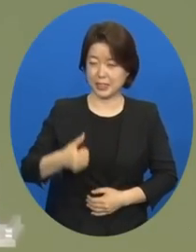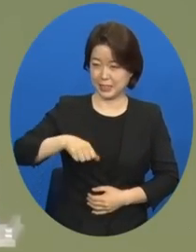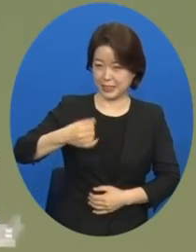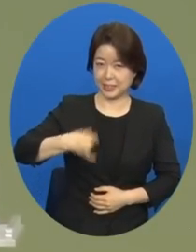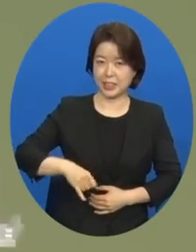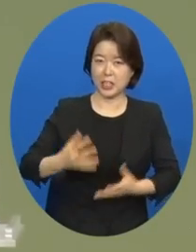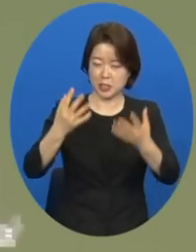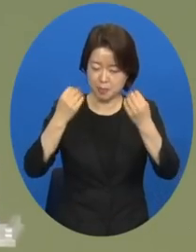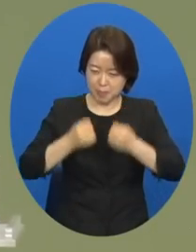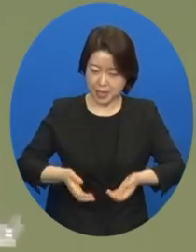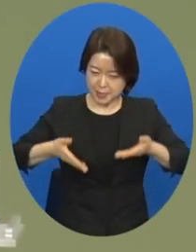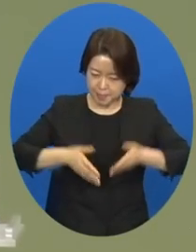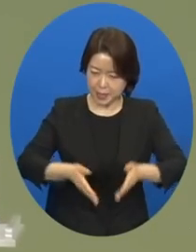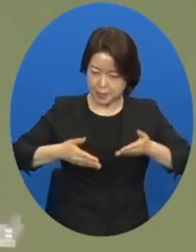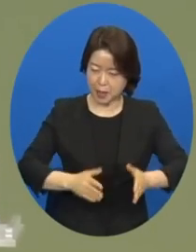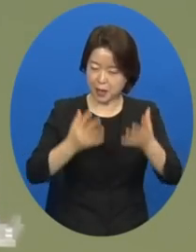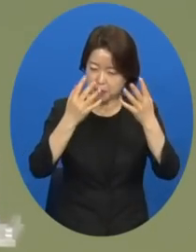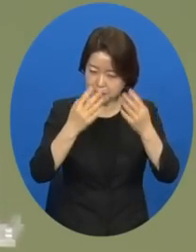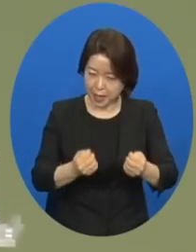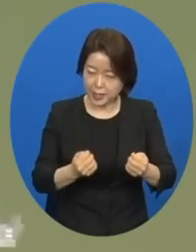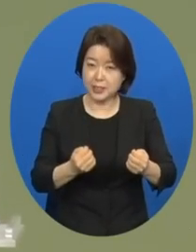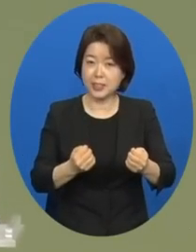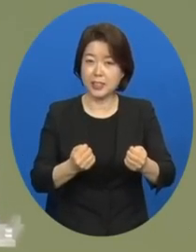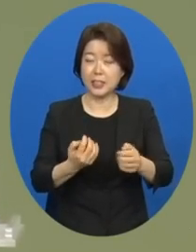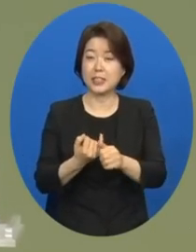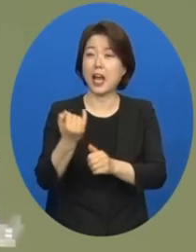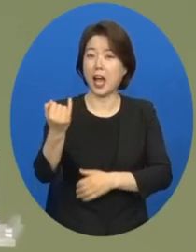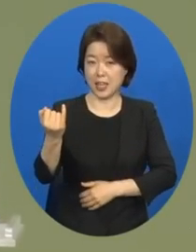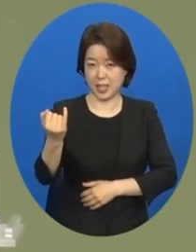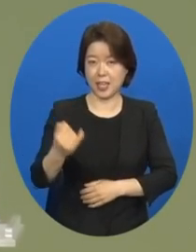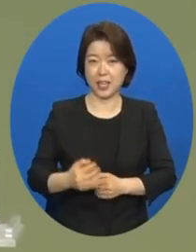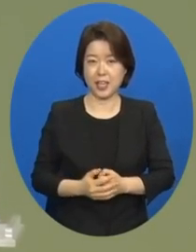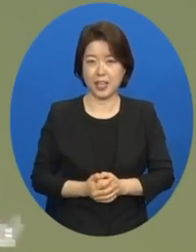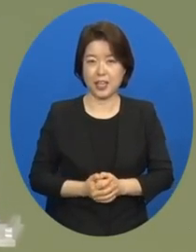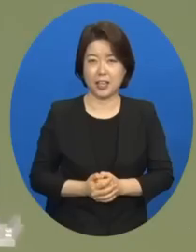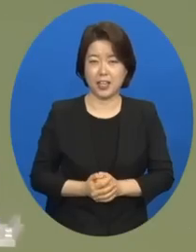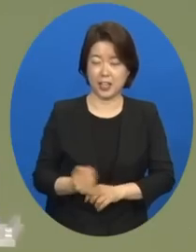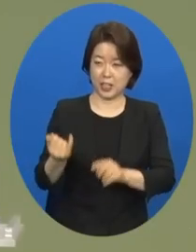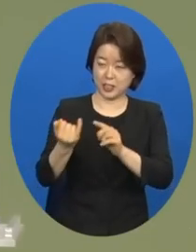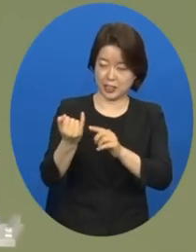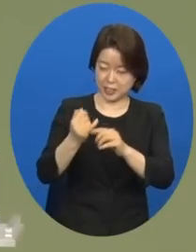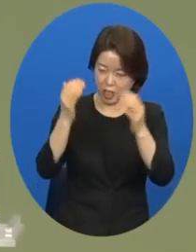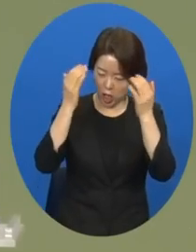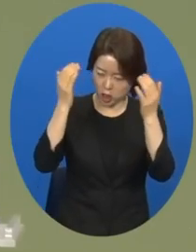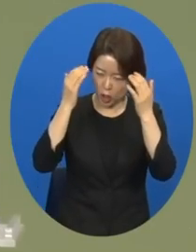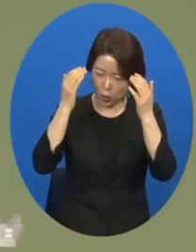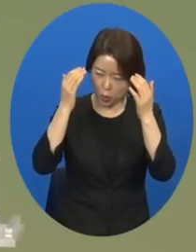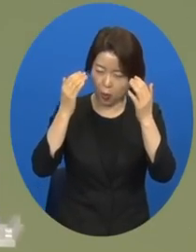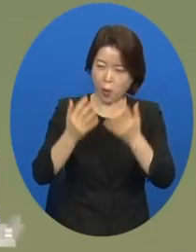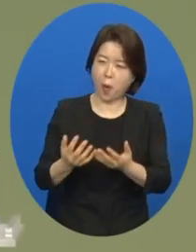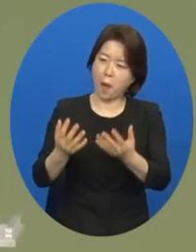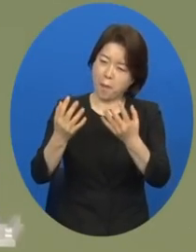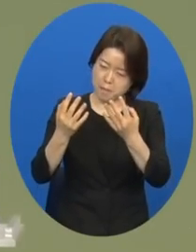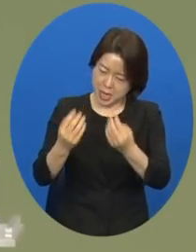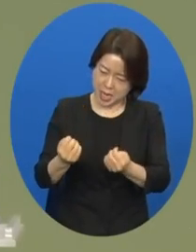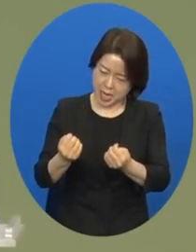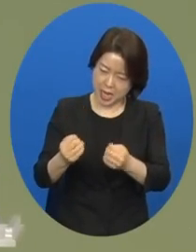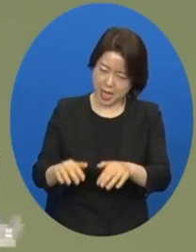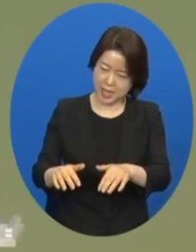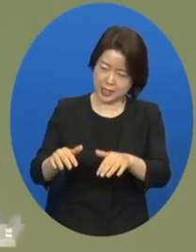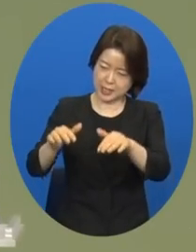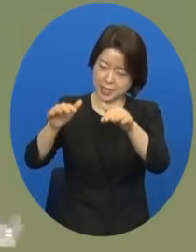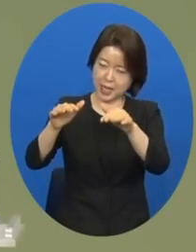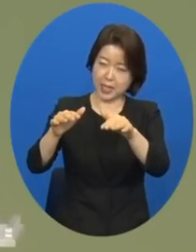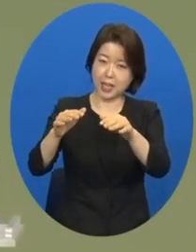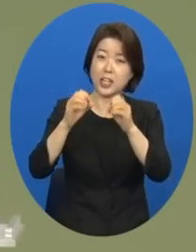많이 낳아 줄 배우자를 전도사님은 고생을 많이 겪어 본 배우자를 구했다는 거예요